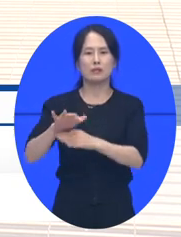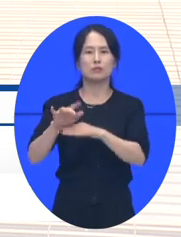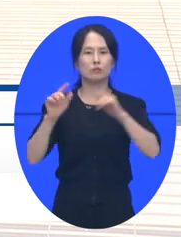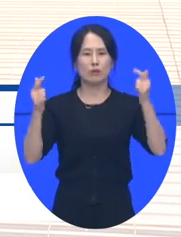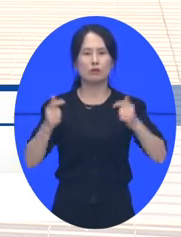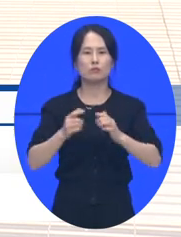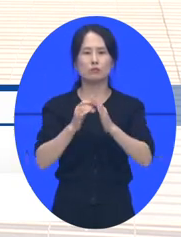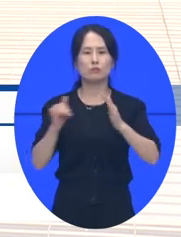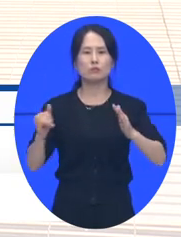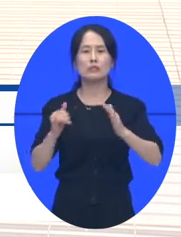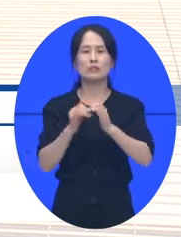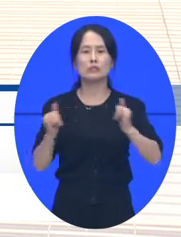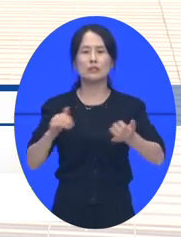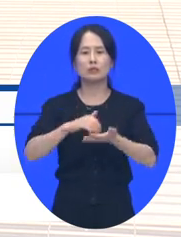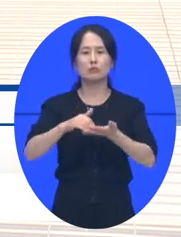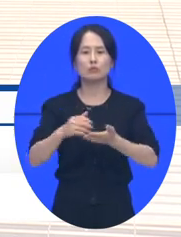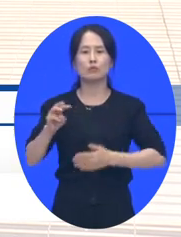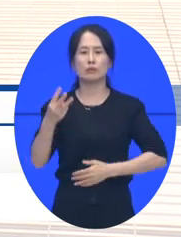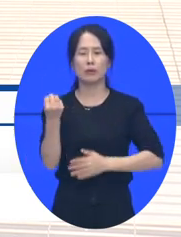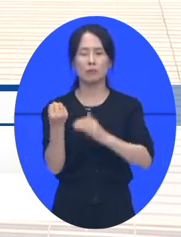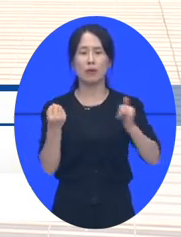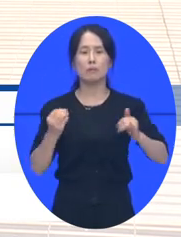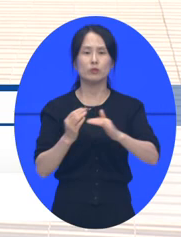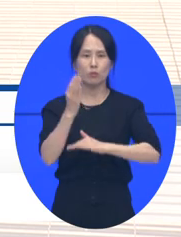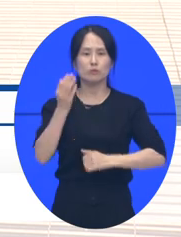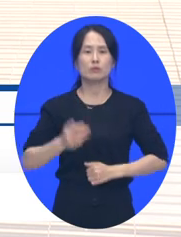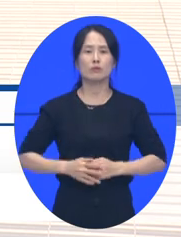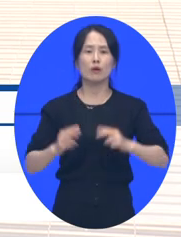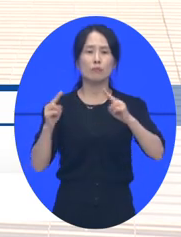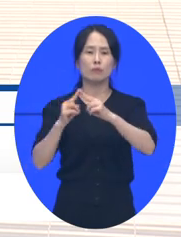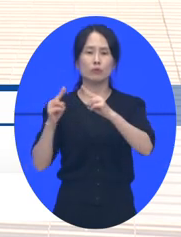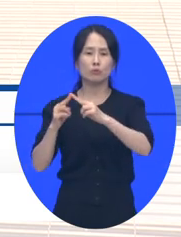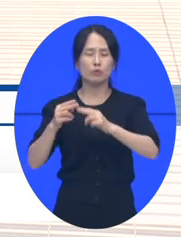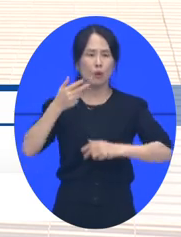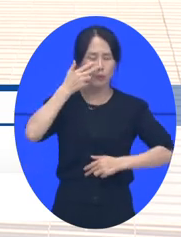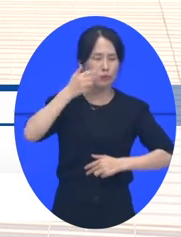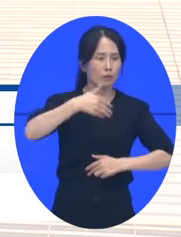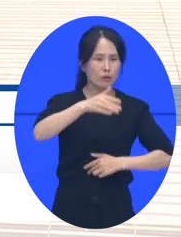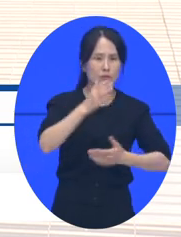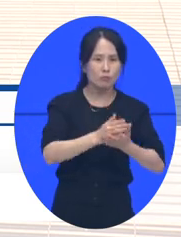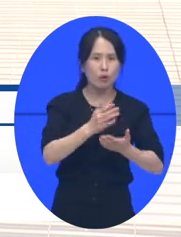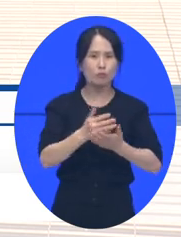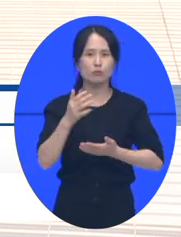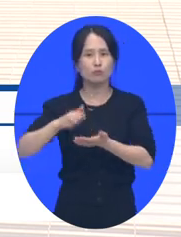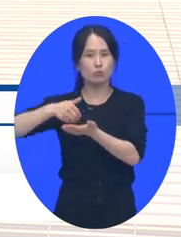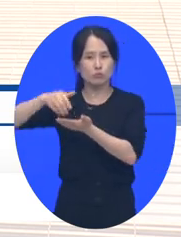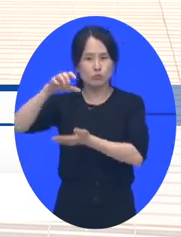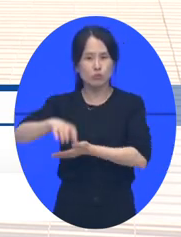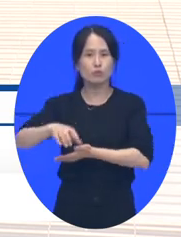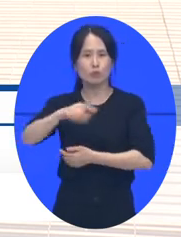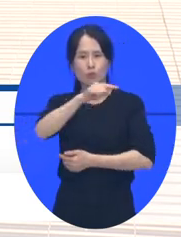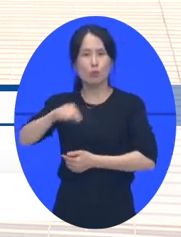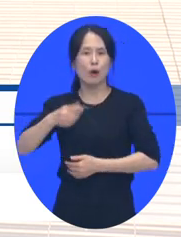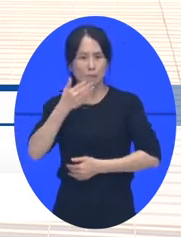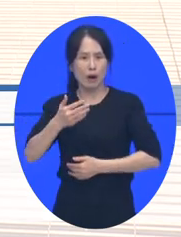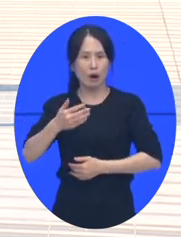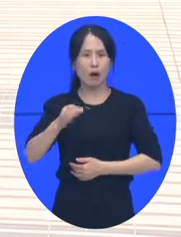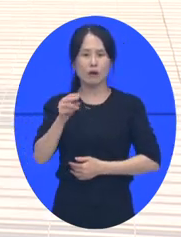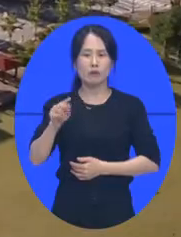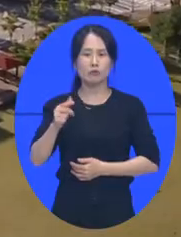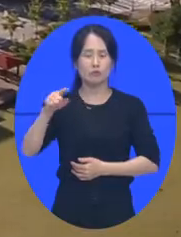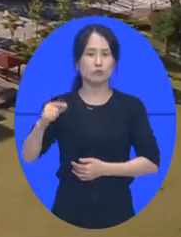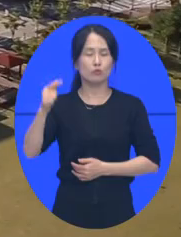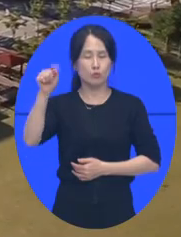인구가 300만이 넘게 사는 어떤 그런 곳에서 반도체가 굳이 뭐 평택 가는 게 아니라 동두천도 올수 있고 연천도 갈수 있는데 그런 규제